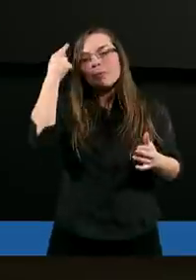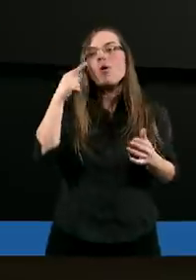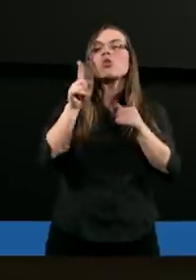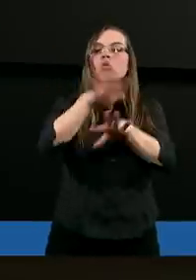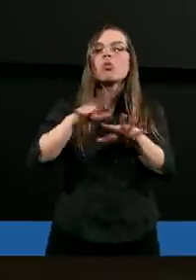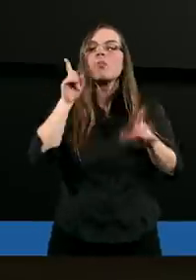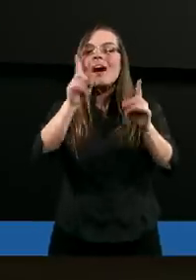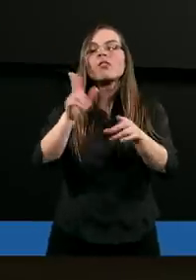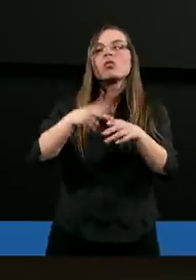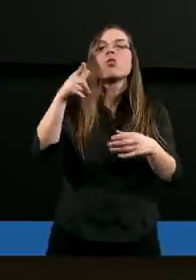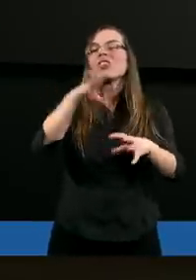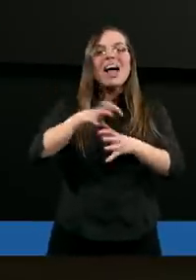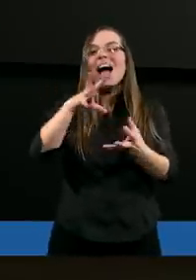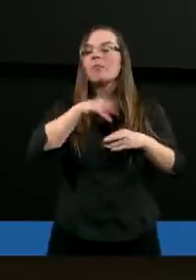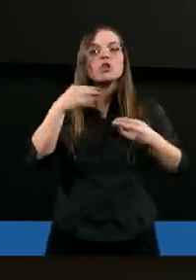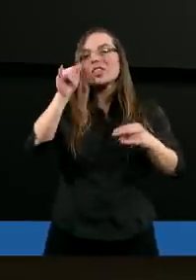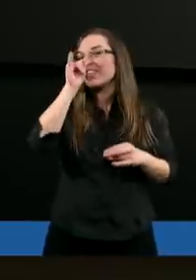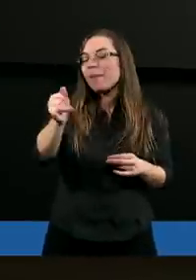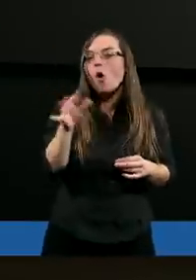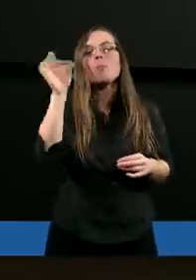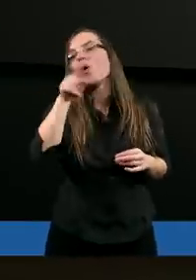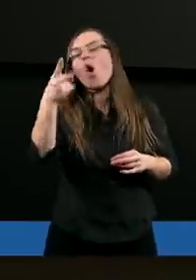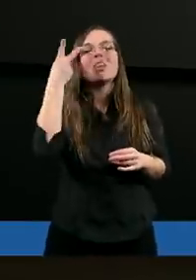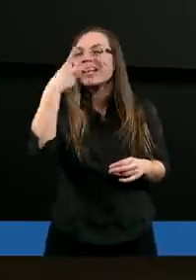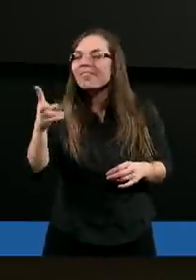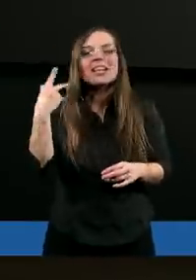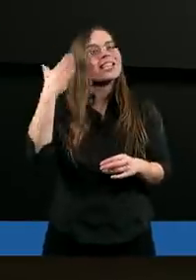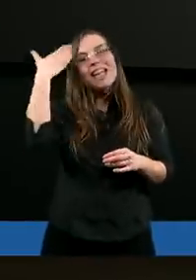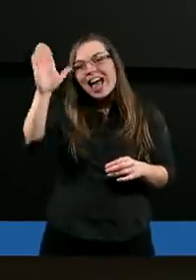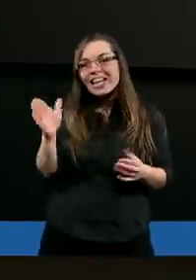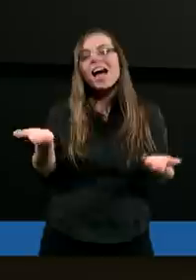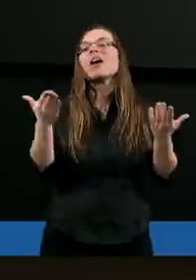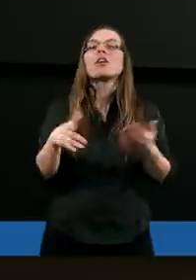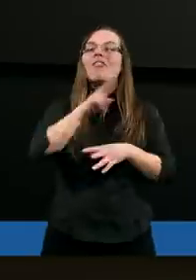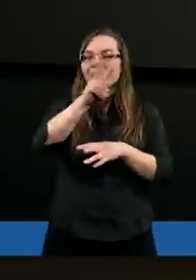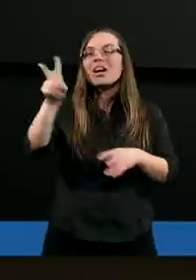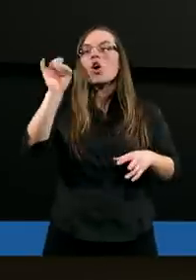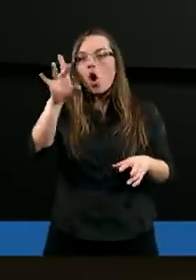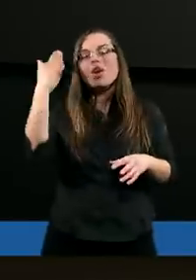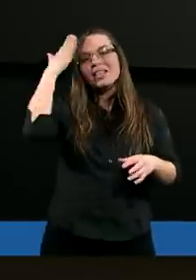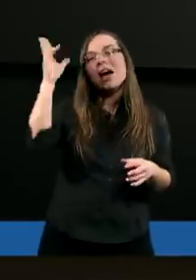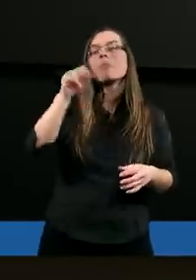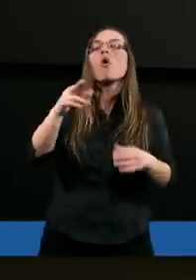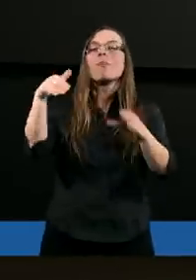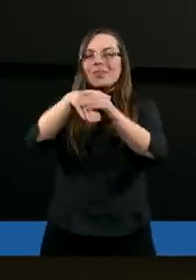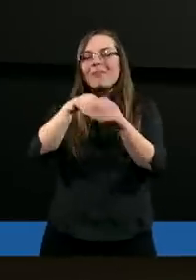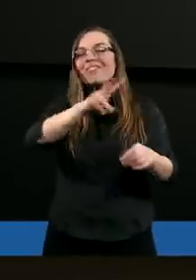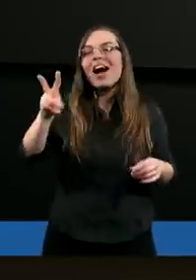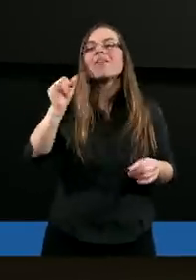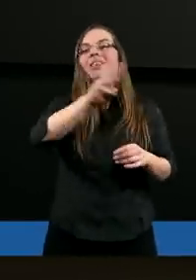którego świat przyjąć nie może, bo go nie widzi i nie zna, wy go znacie, bo przybywa wśród was i was